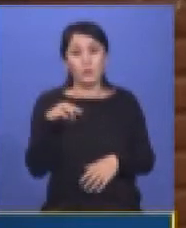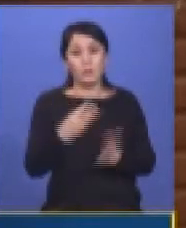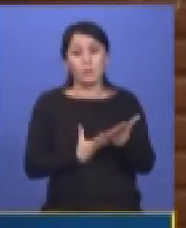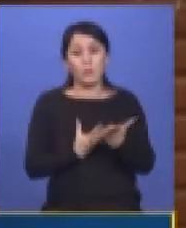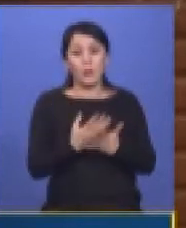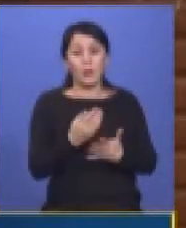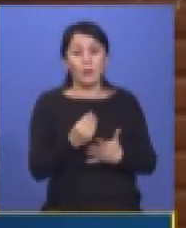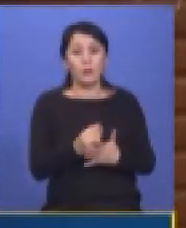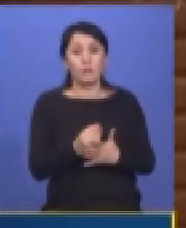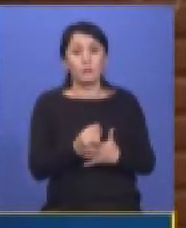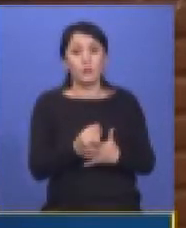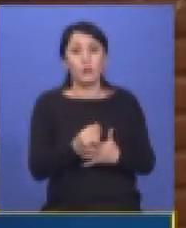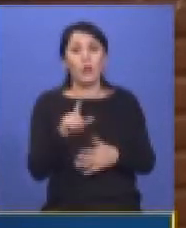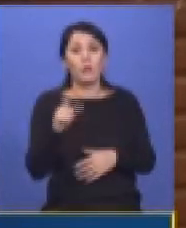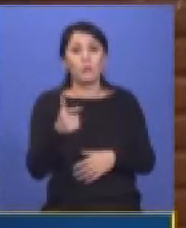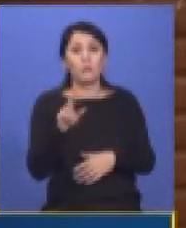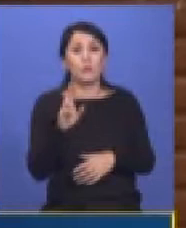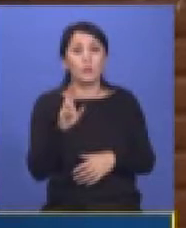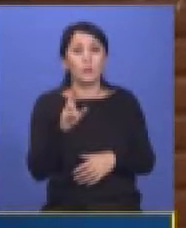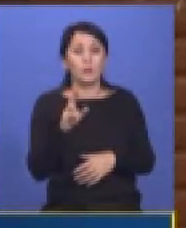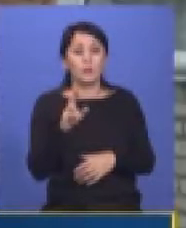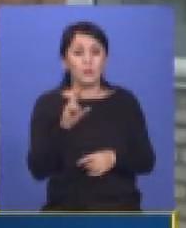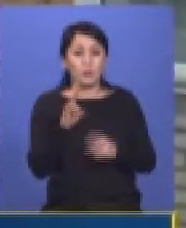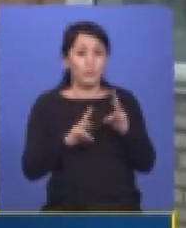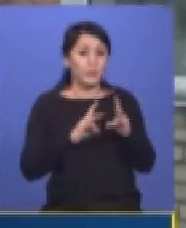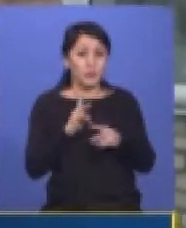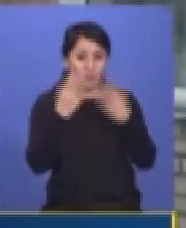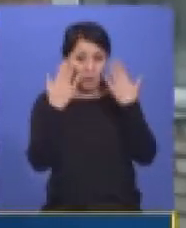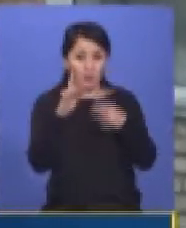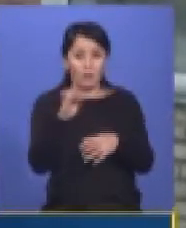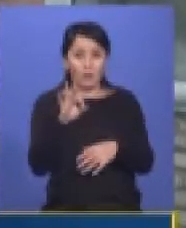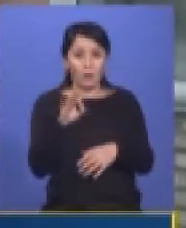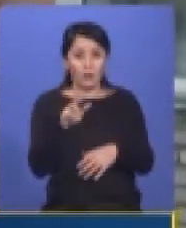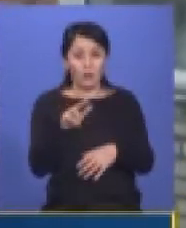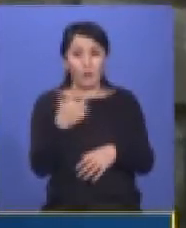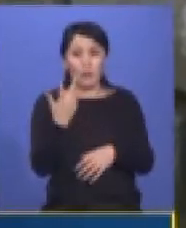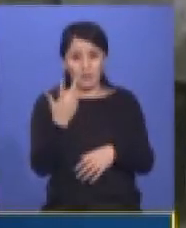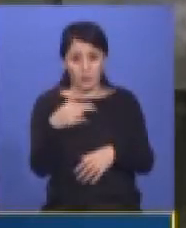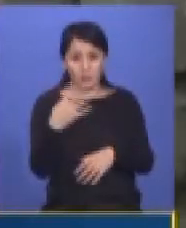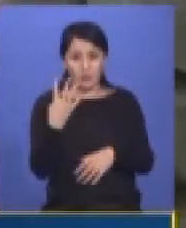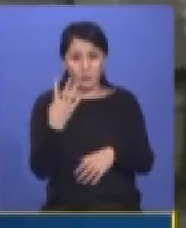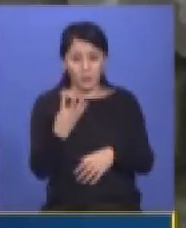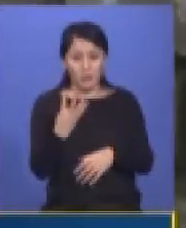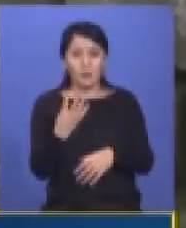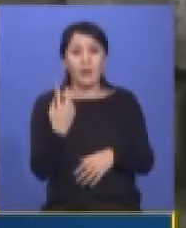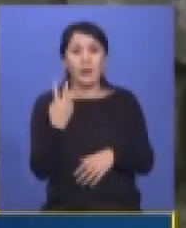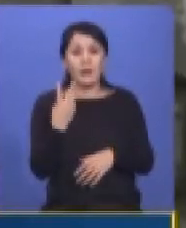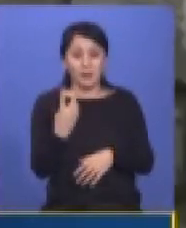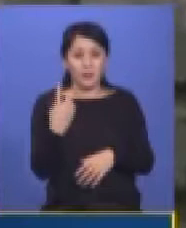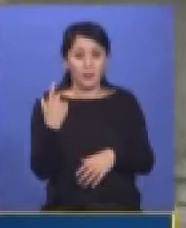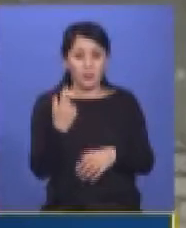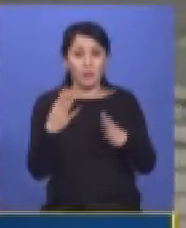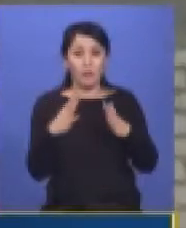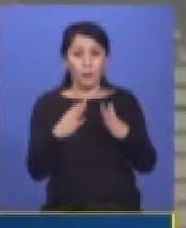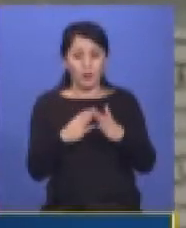керек. Бұны өтемесек не болады? Кімге жүгінетімізді де білмейміз. Мүсірепов көшесі 34-ші мекен жайы бойындағы мына екі қабатты үй бір